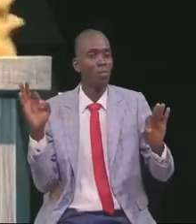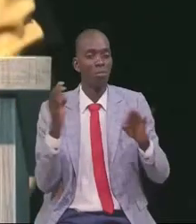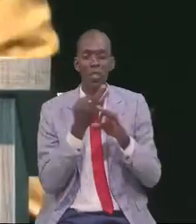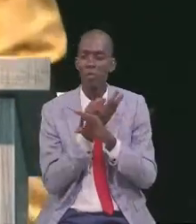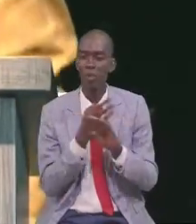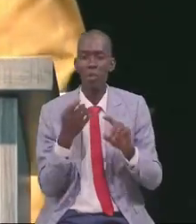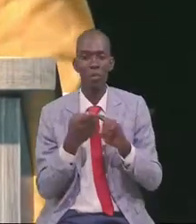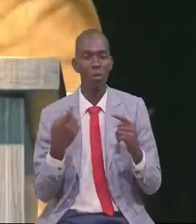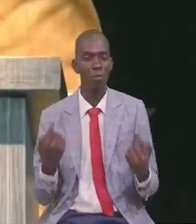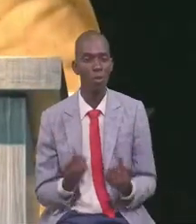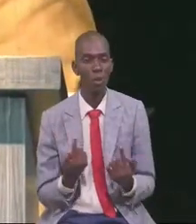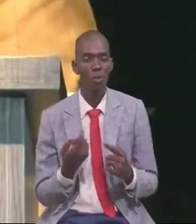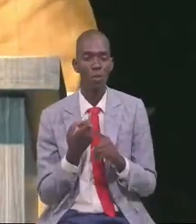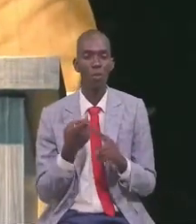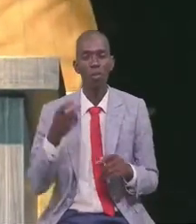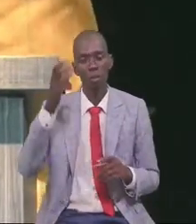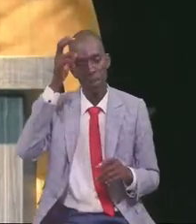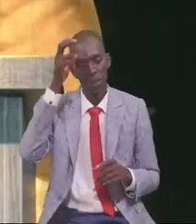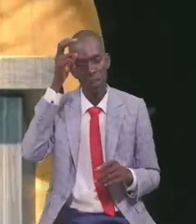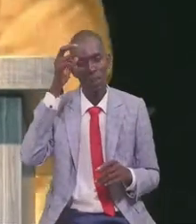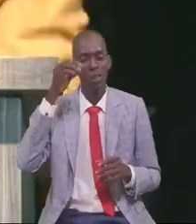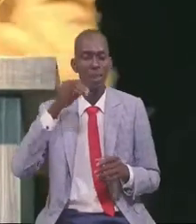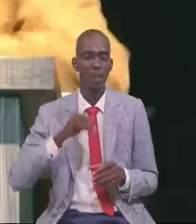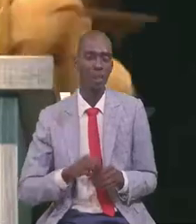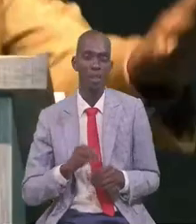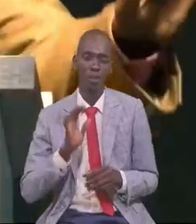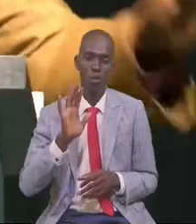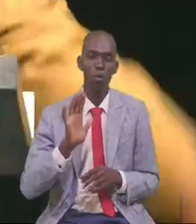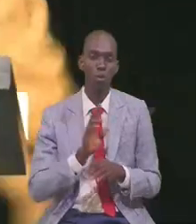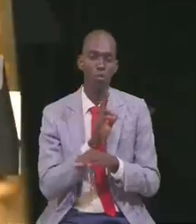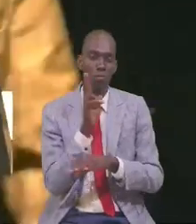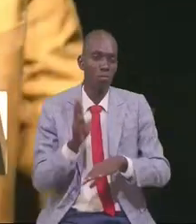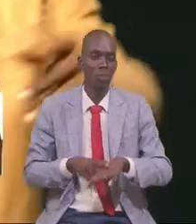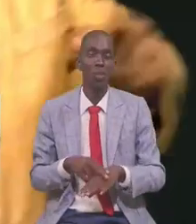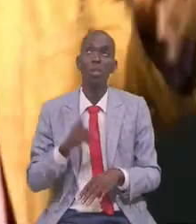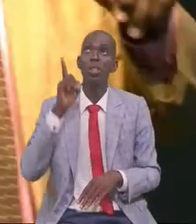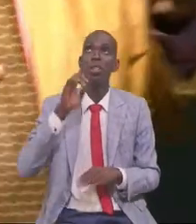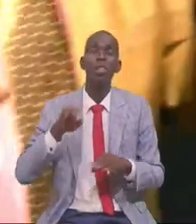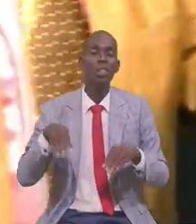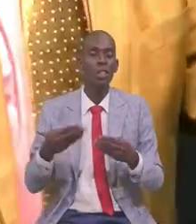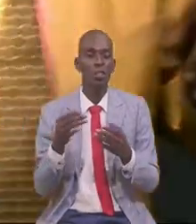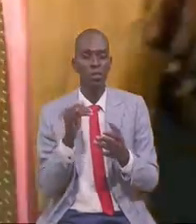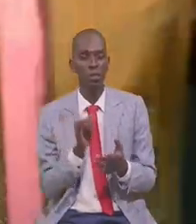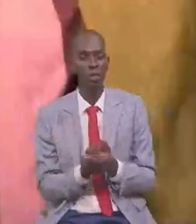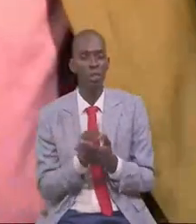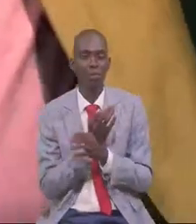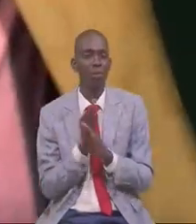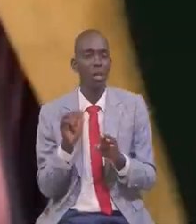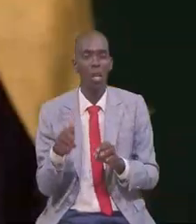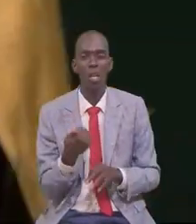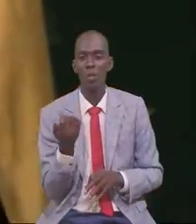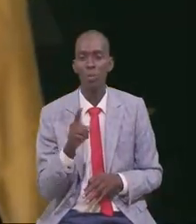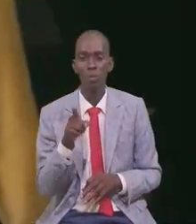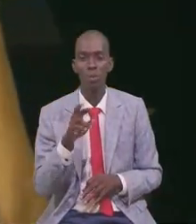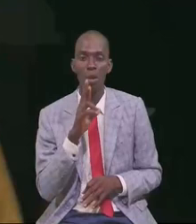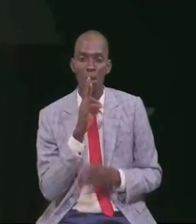de Satan en nature. Et il donne cette libération, n'importe où tu es. Seigneur,